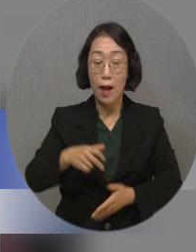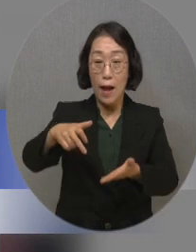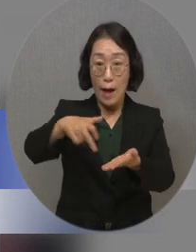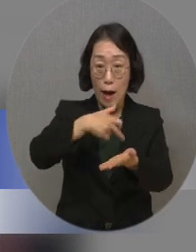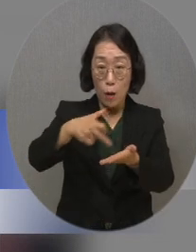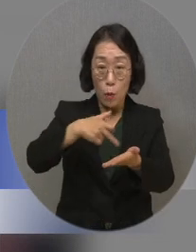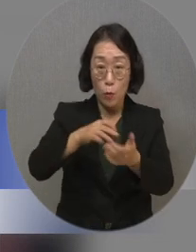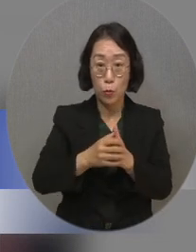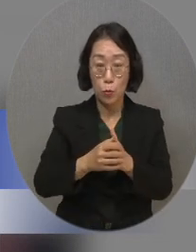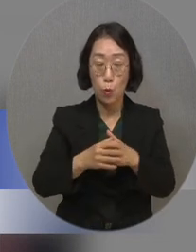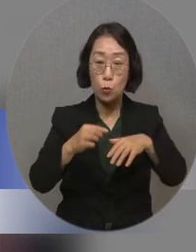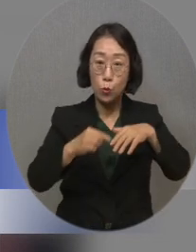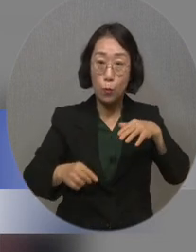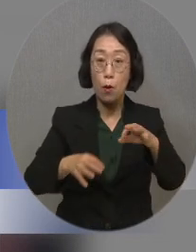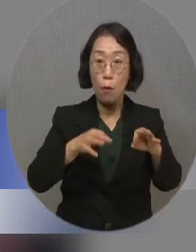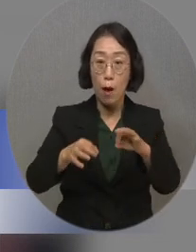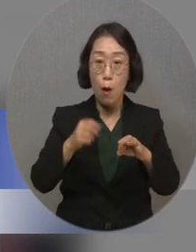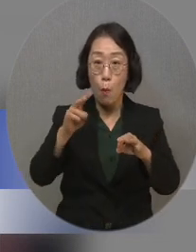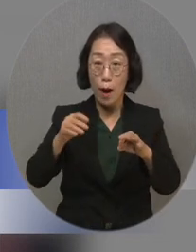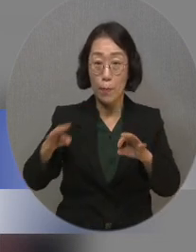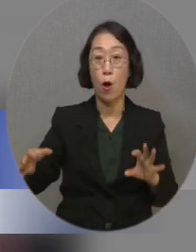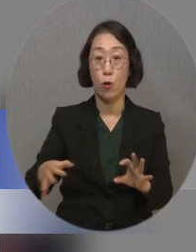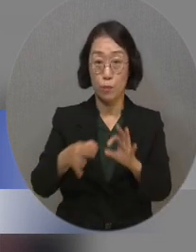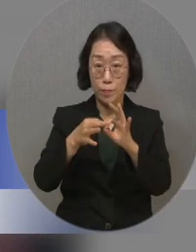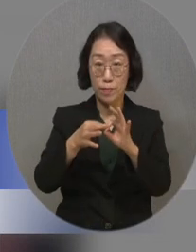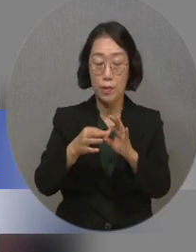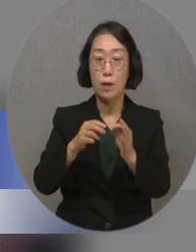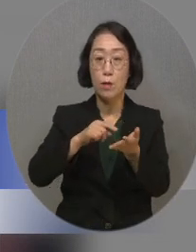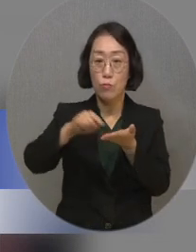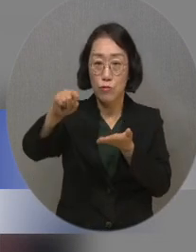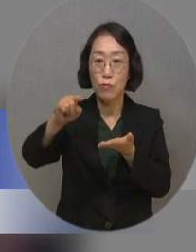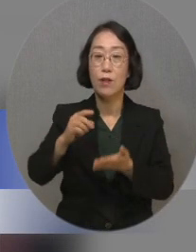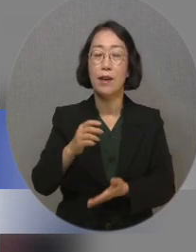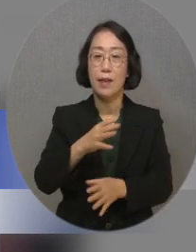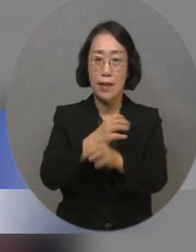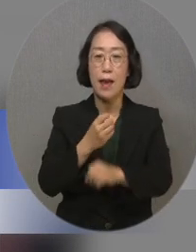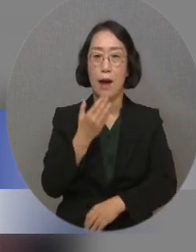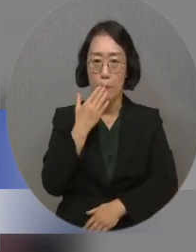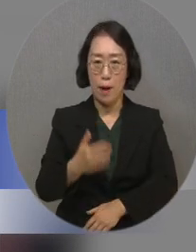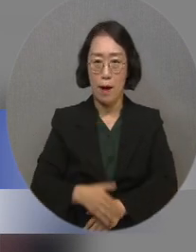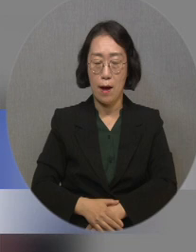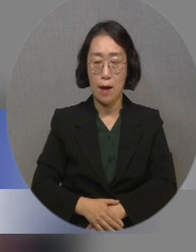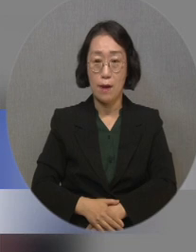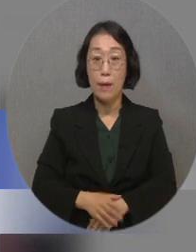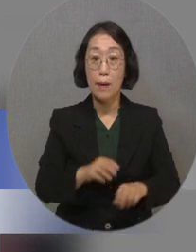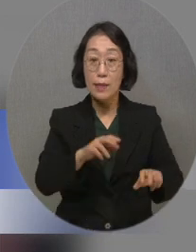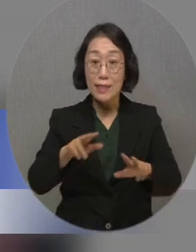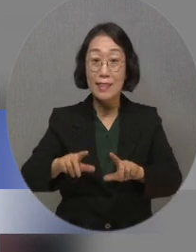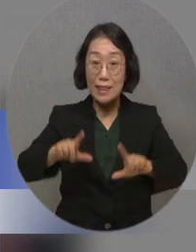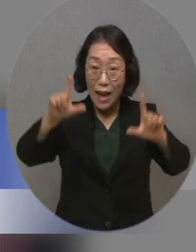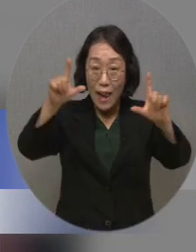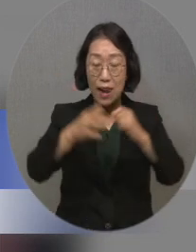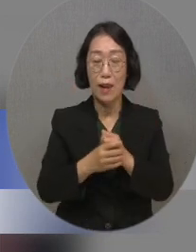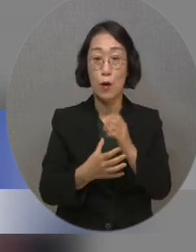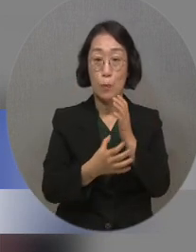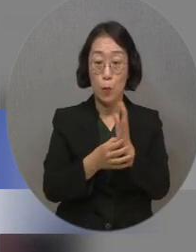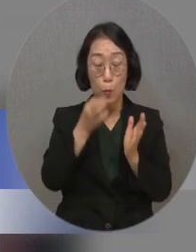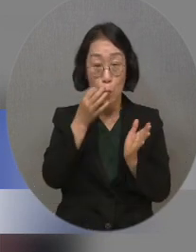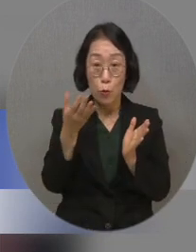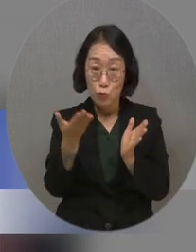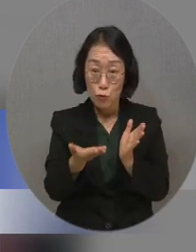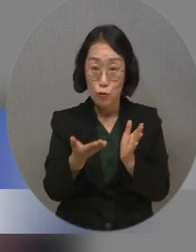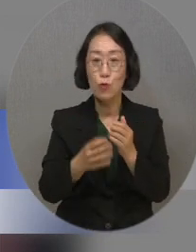섬섬옥수 광명 역점을 추가해 예약하면 됩니다 특히 당일 열차 승차권을 제시하면 무료로